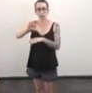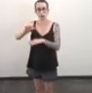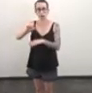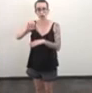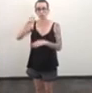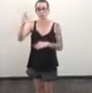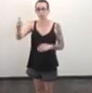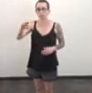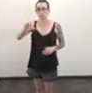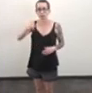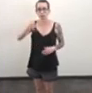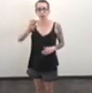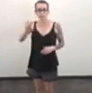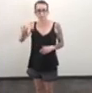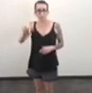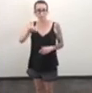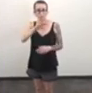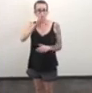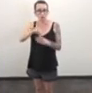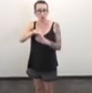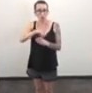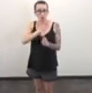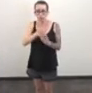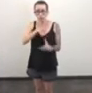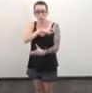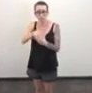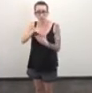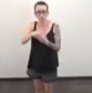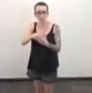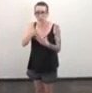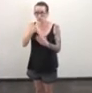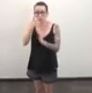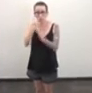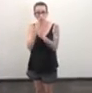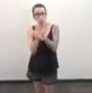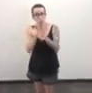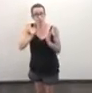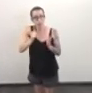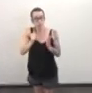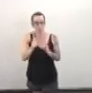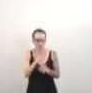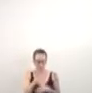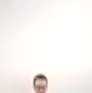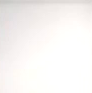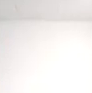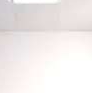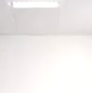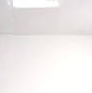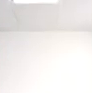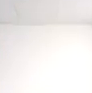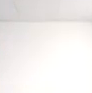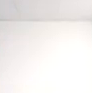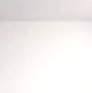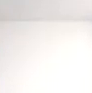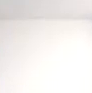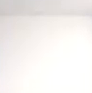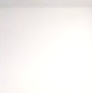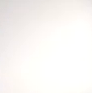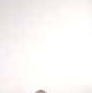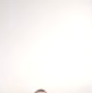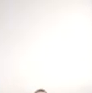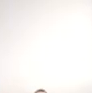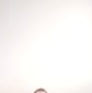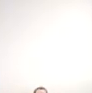participé à plusieurs votes au mépris de règles de déontologie. En 2021, c'était la réforme des modes d'accueil,